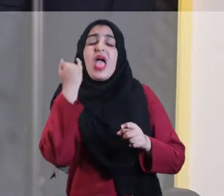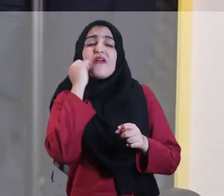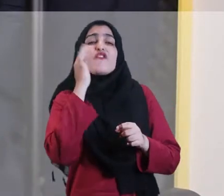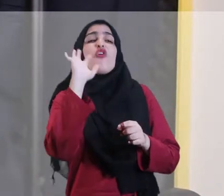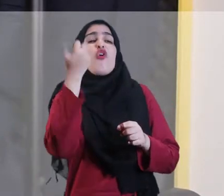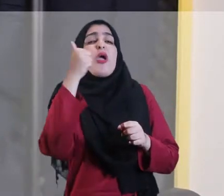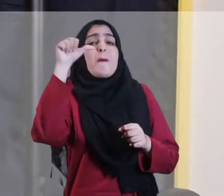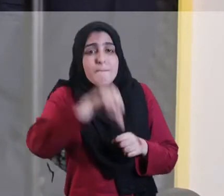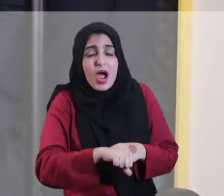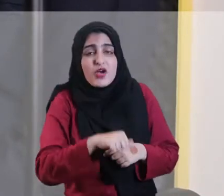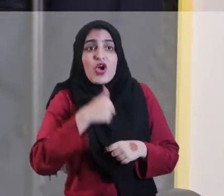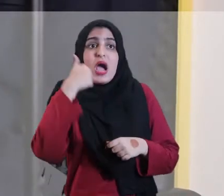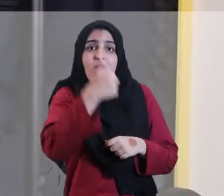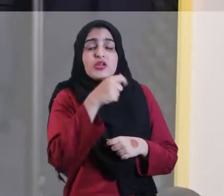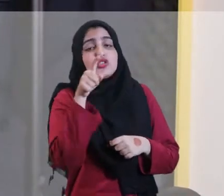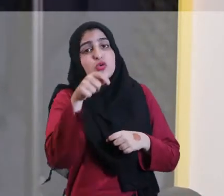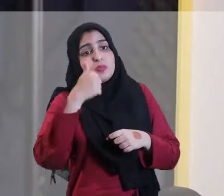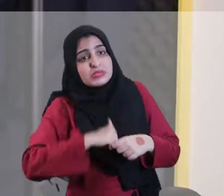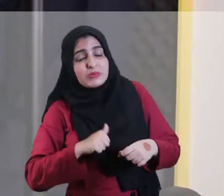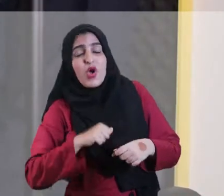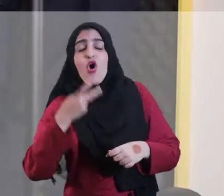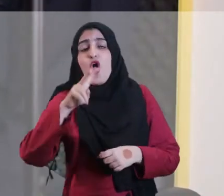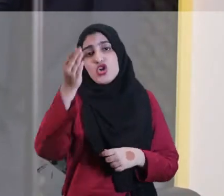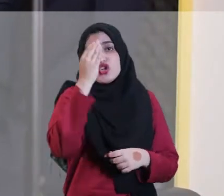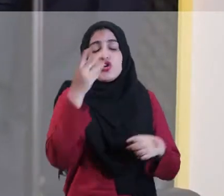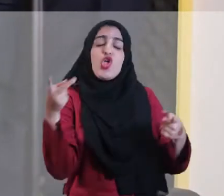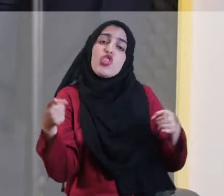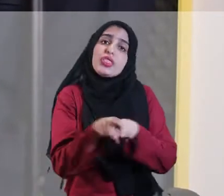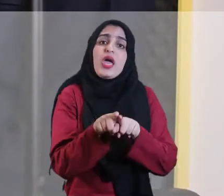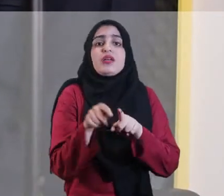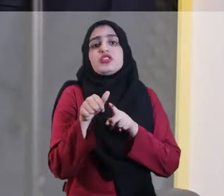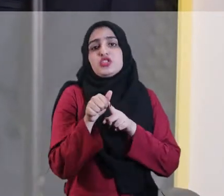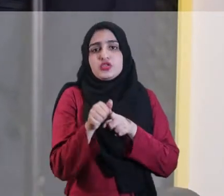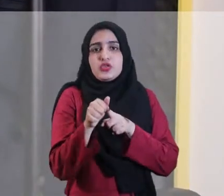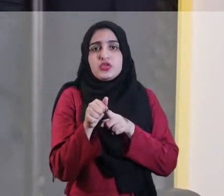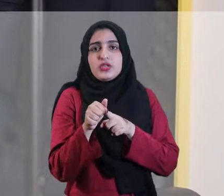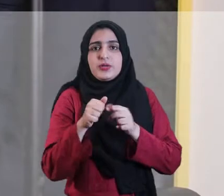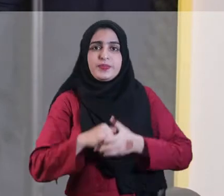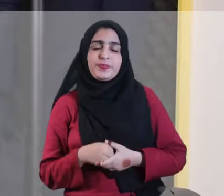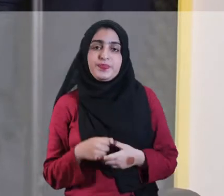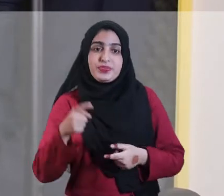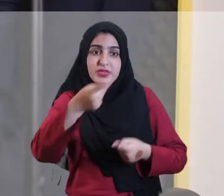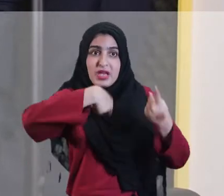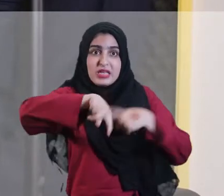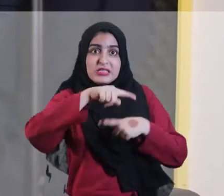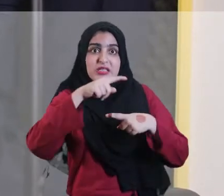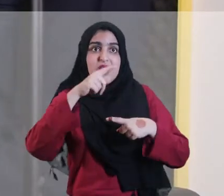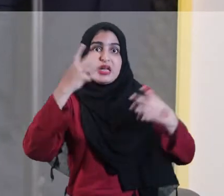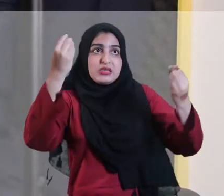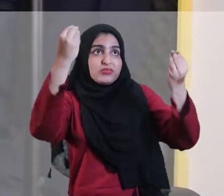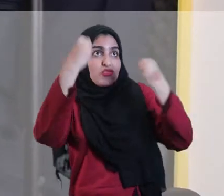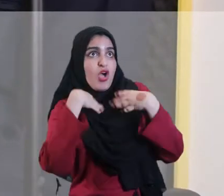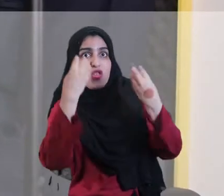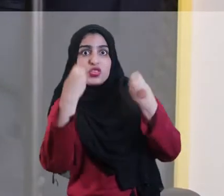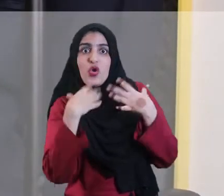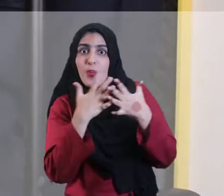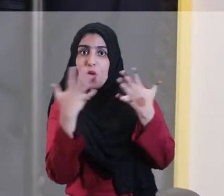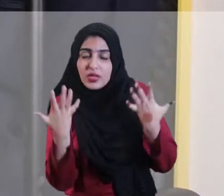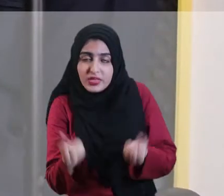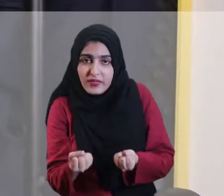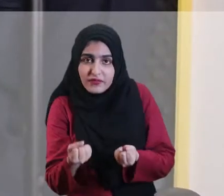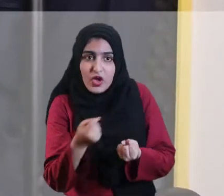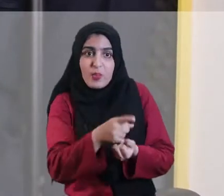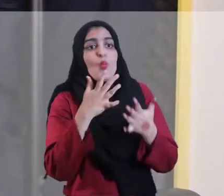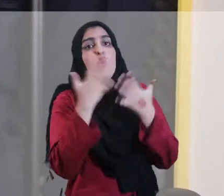गोघृत आपने भी करना है स्क्रब करना है अब यह जो सारी नियुद्ध हो तो बड़ा सा